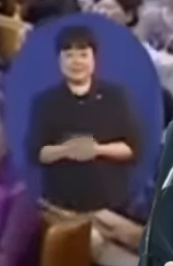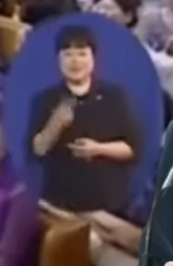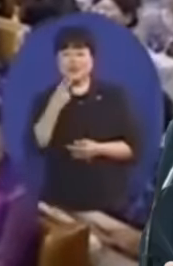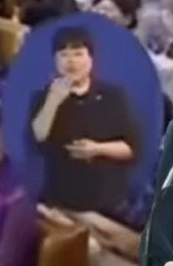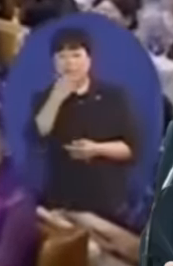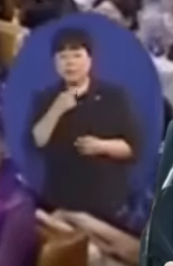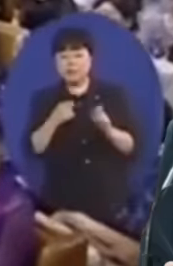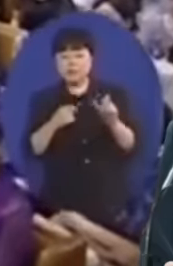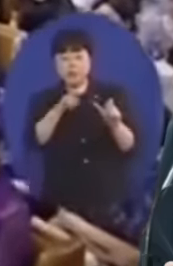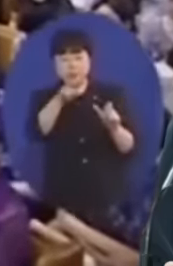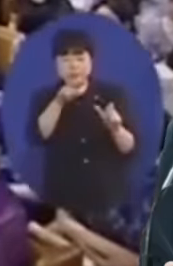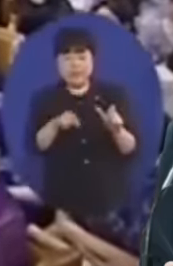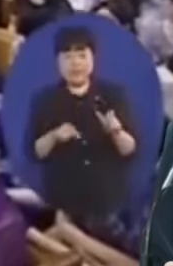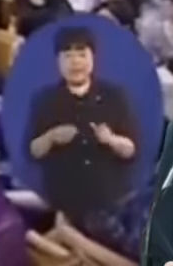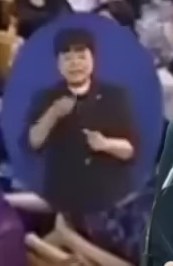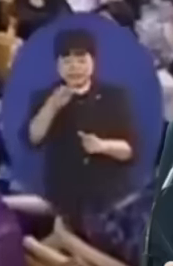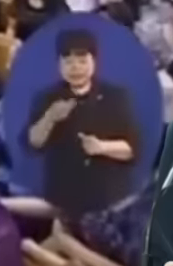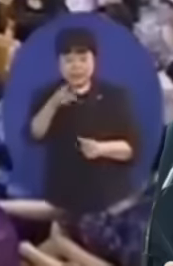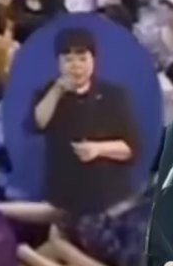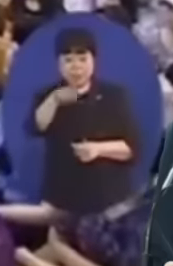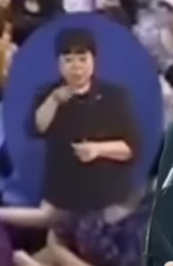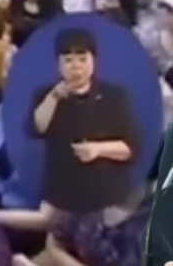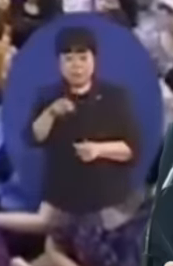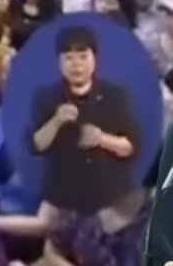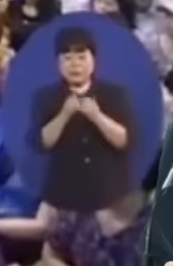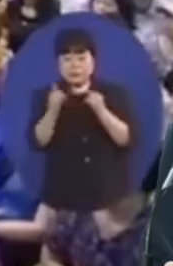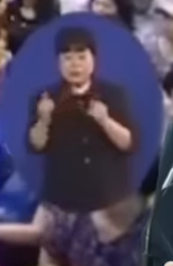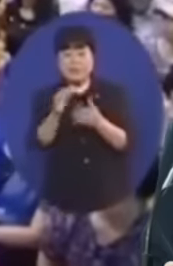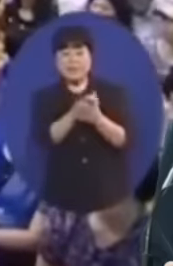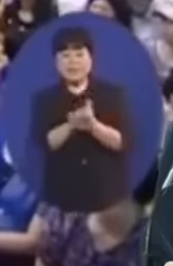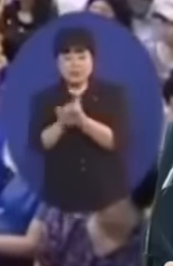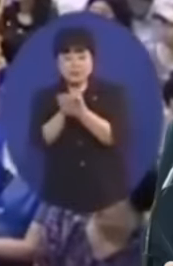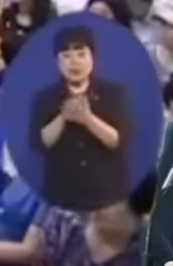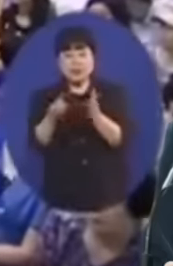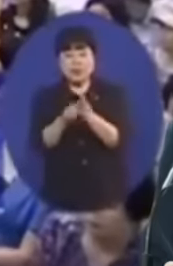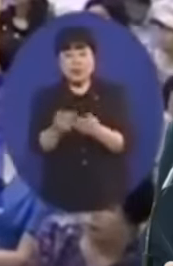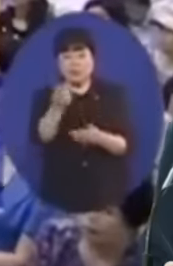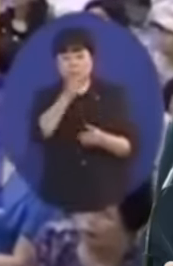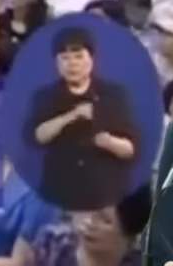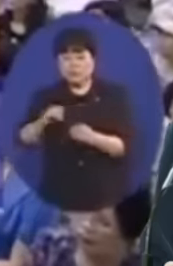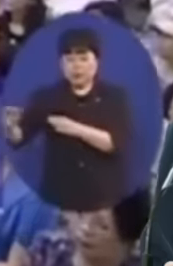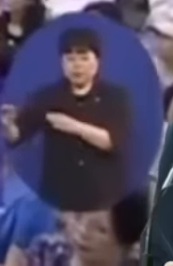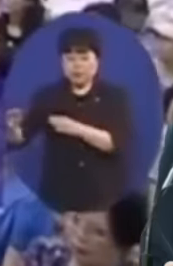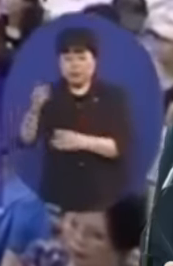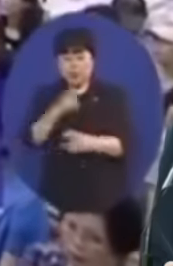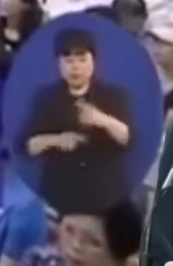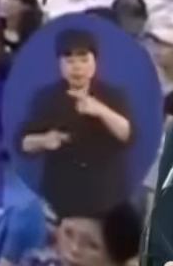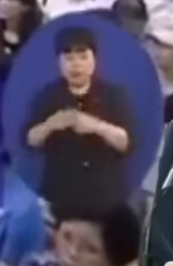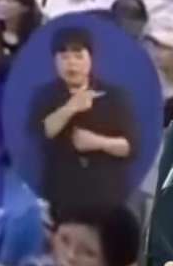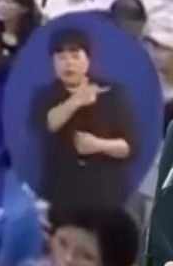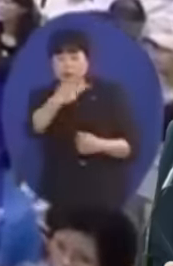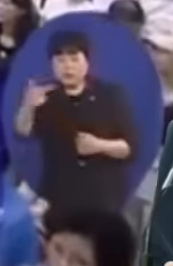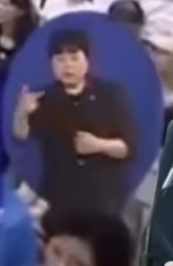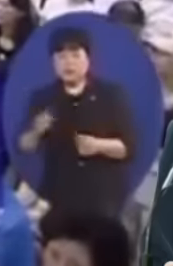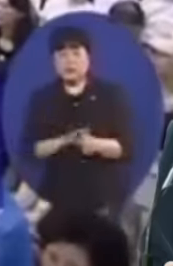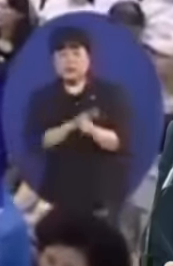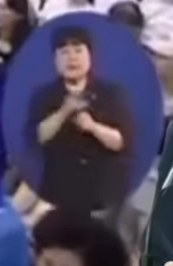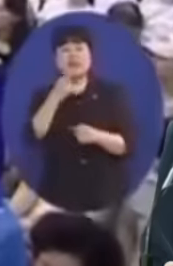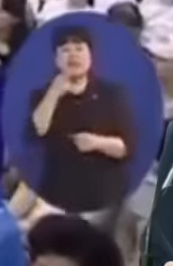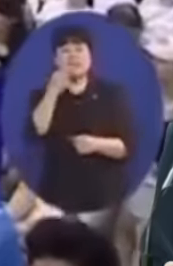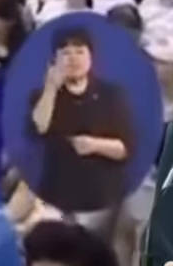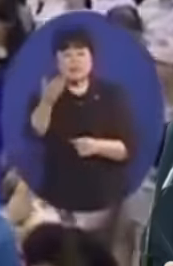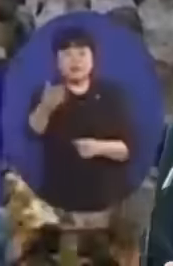요한복음 15장 13절로 15절에 사람의 친구를 위하여 자기 목숨을 버리면 이보다 더 큰 사랑이